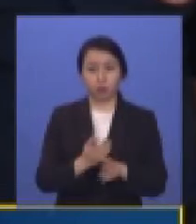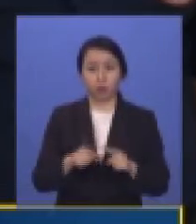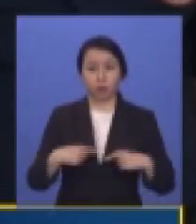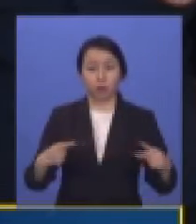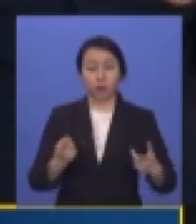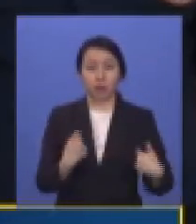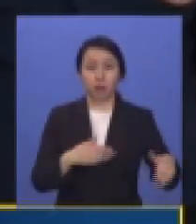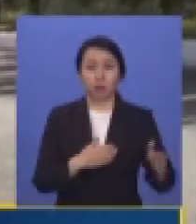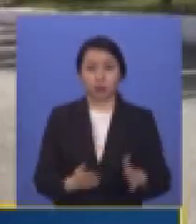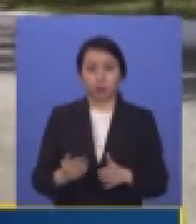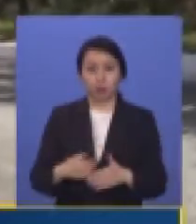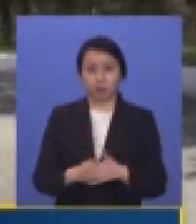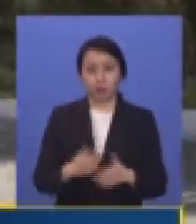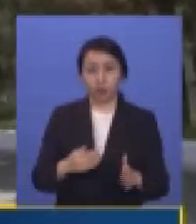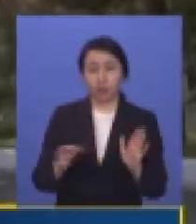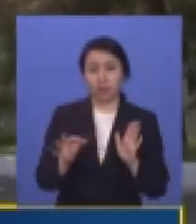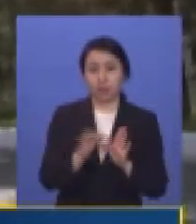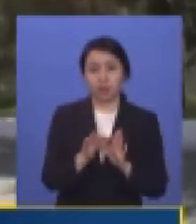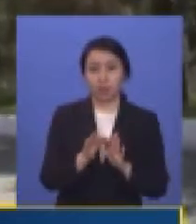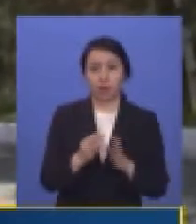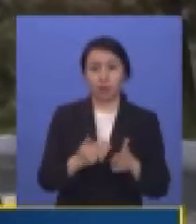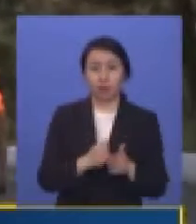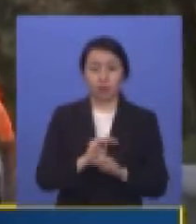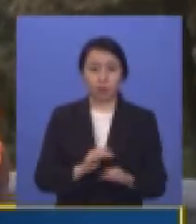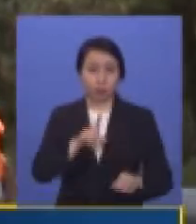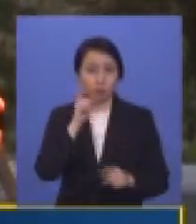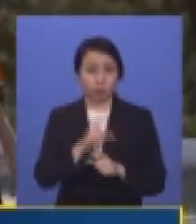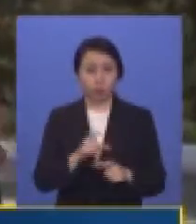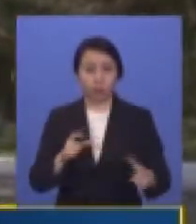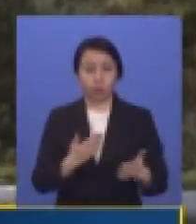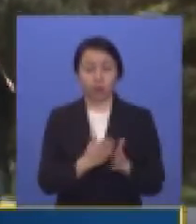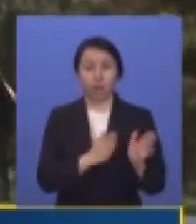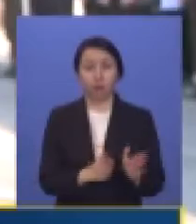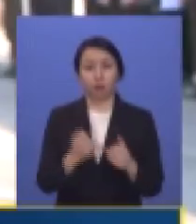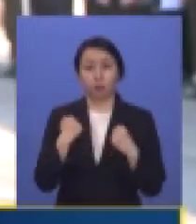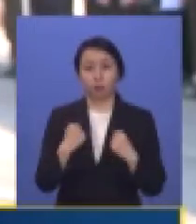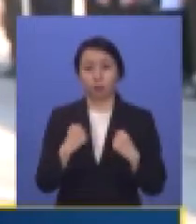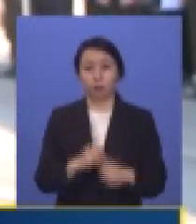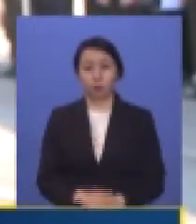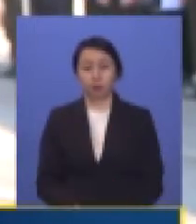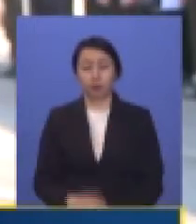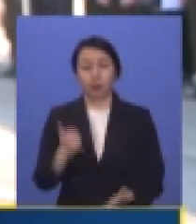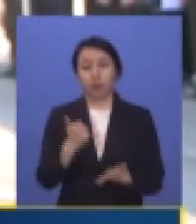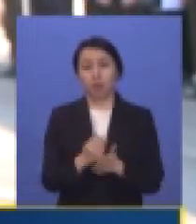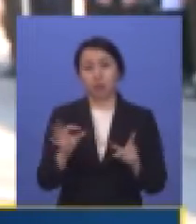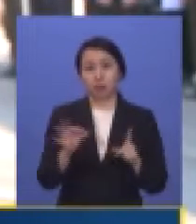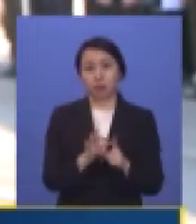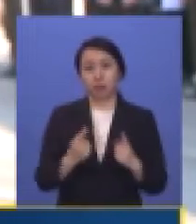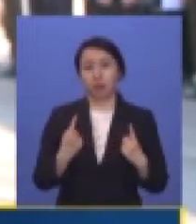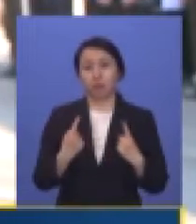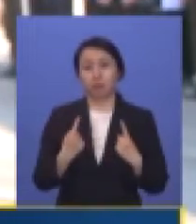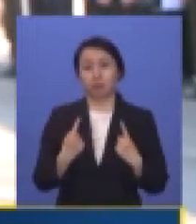другие. Организаторы ставят перед собой цель – вовлечь детей и молодежь к прикладным видам спорта. Основная цель – это